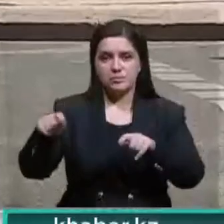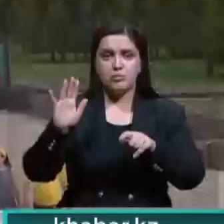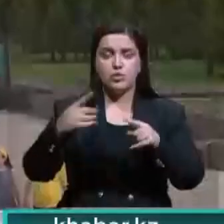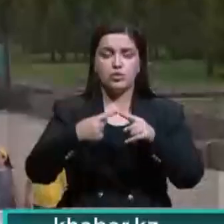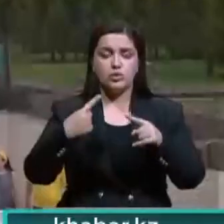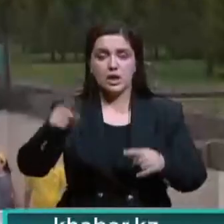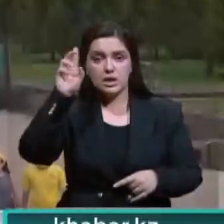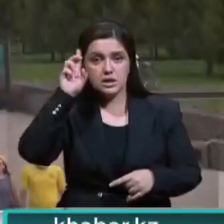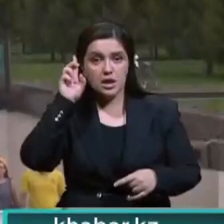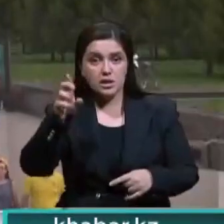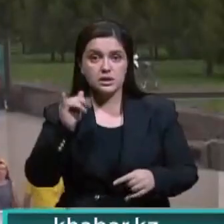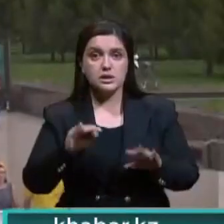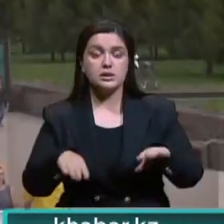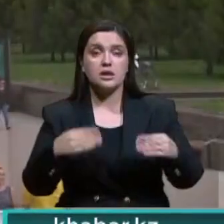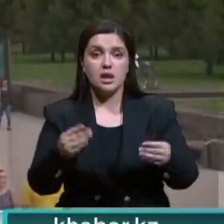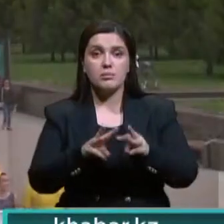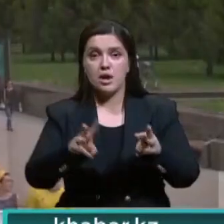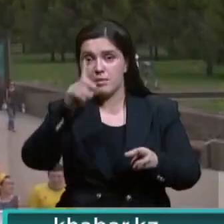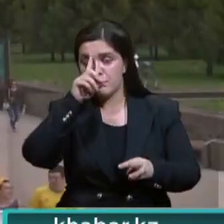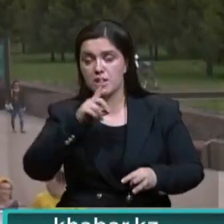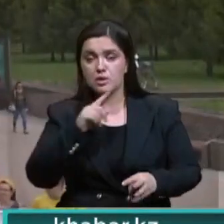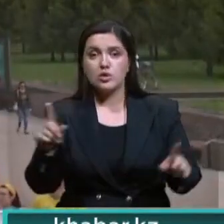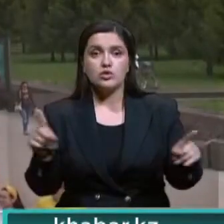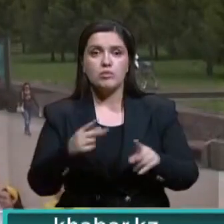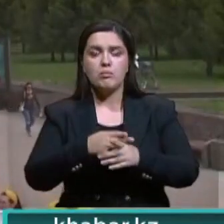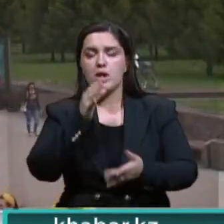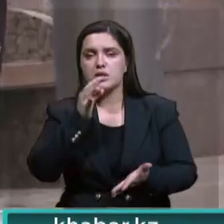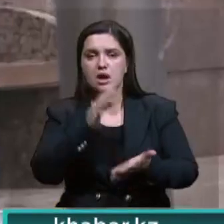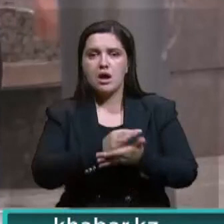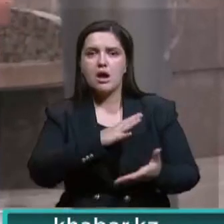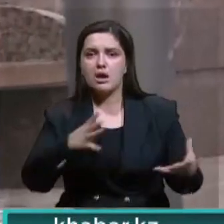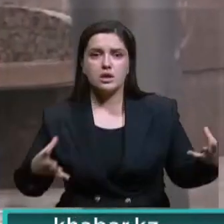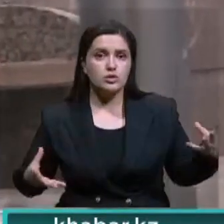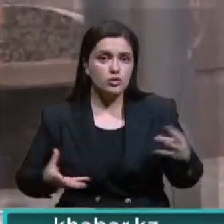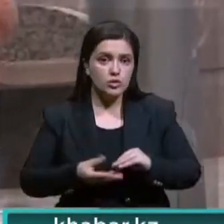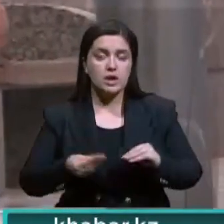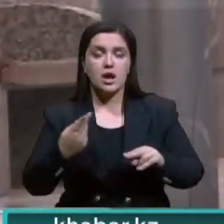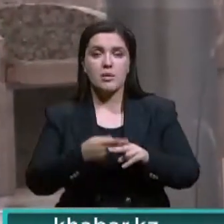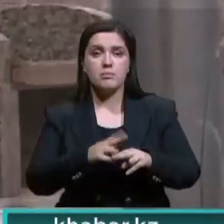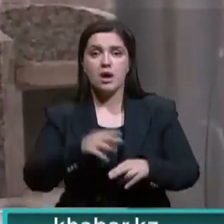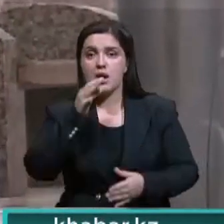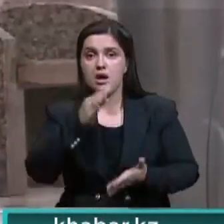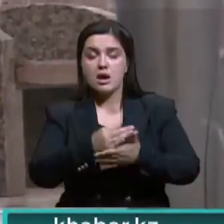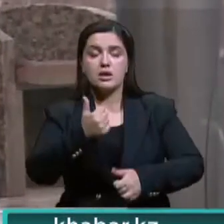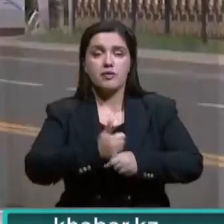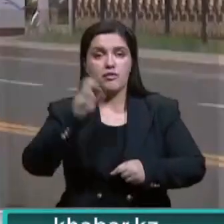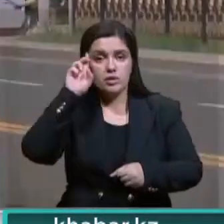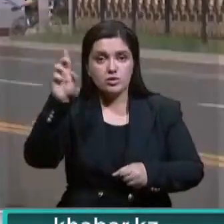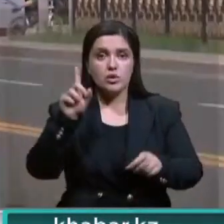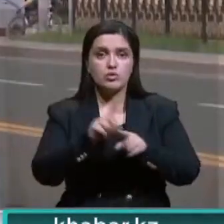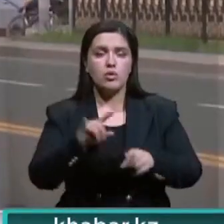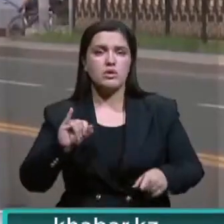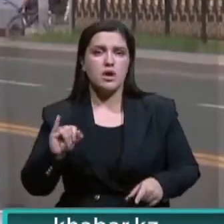подчеркнул Токаев, и дал правительству месяц на то, чтобы доложить о результатах. Акцентировал глава государства внимание и на